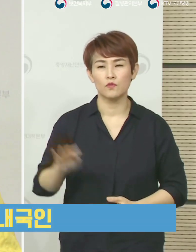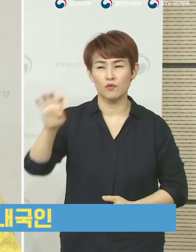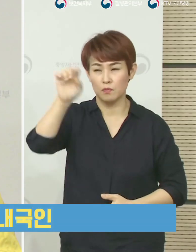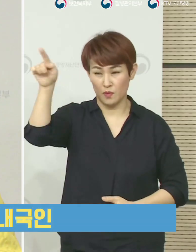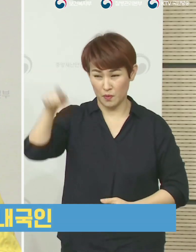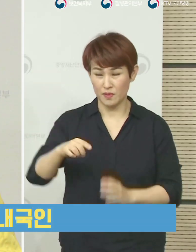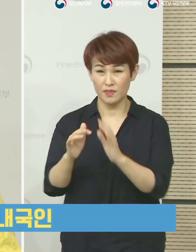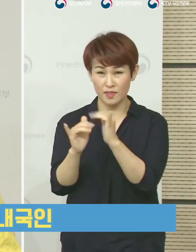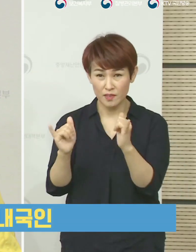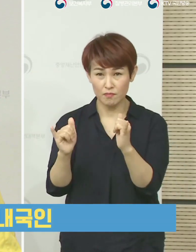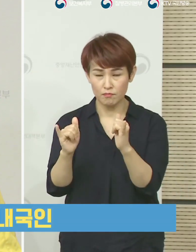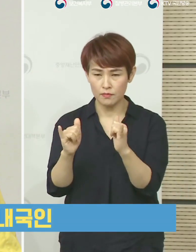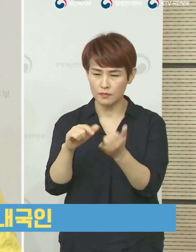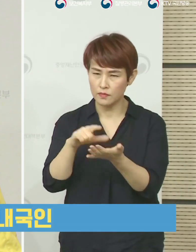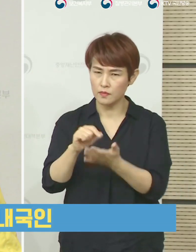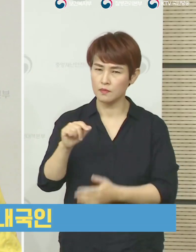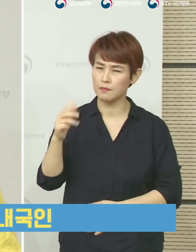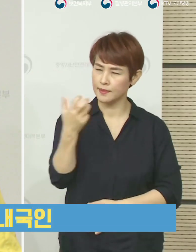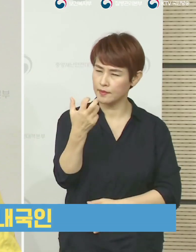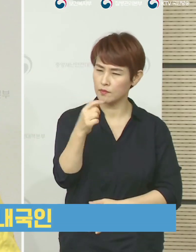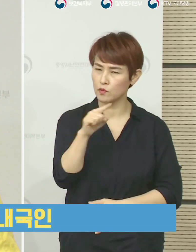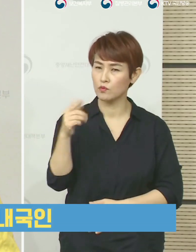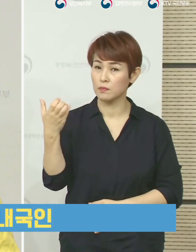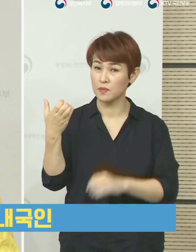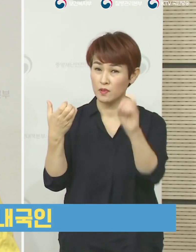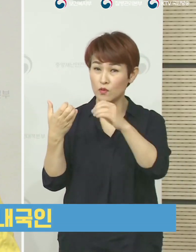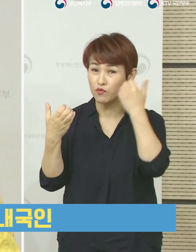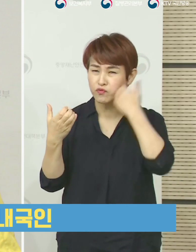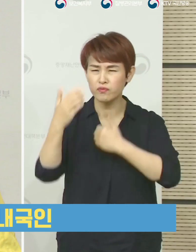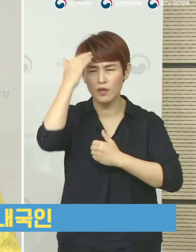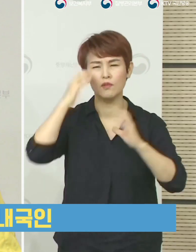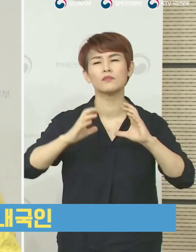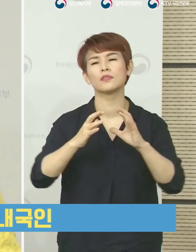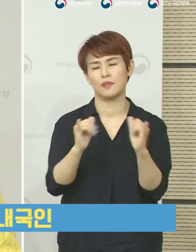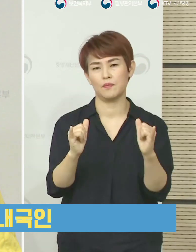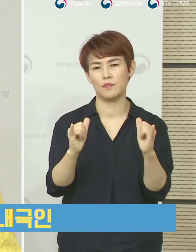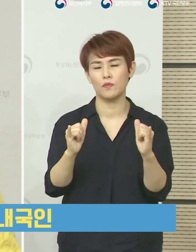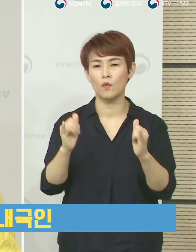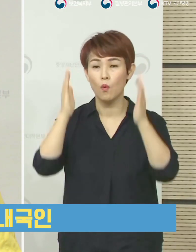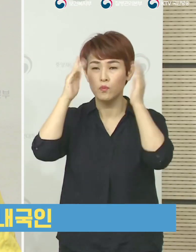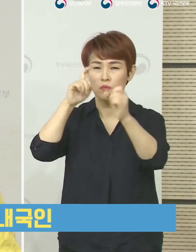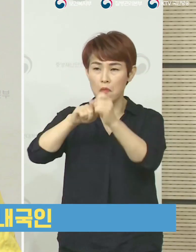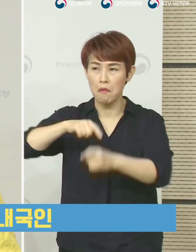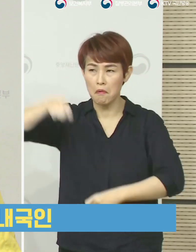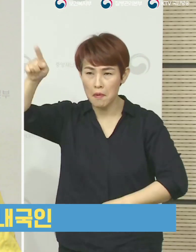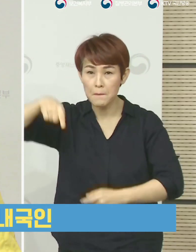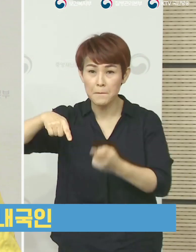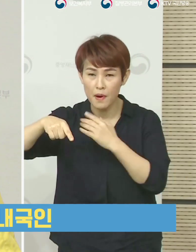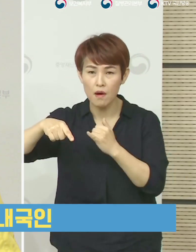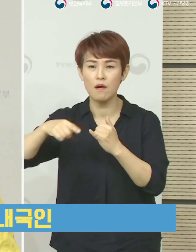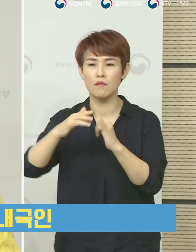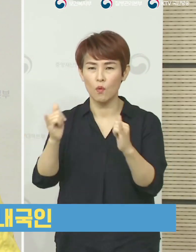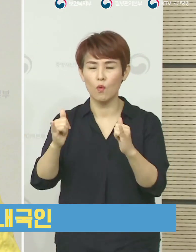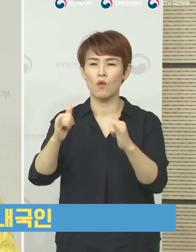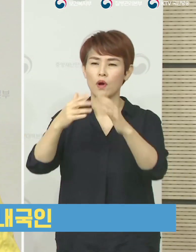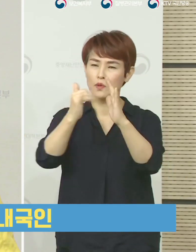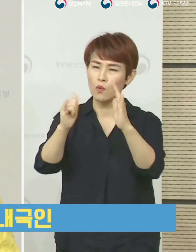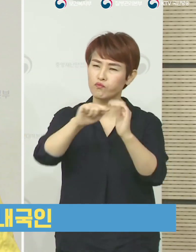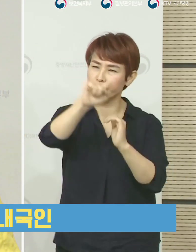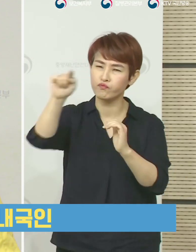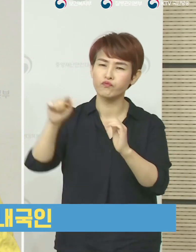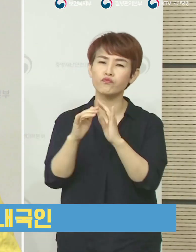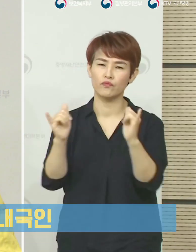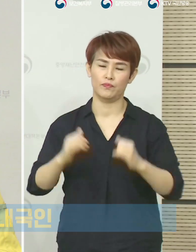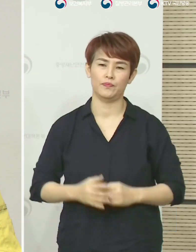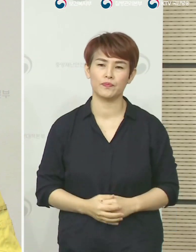유럽발 입국자는 현재 약 80에서 90%가 내국인으로 유학생, 출장, 주재원과 가족, 교민 등에